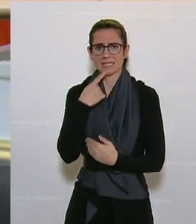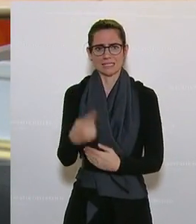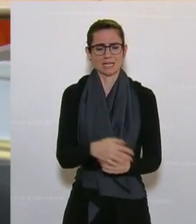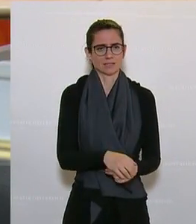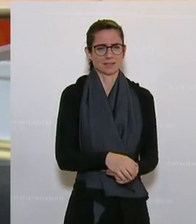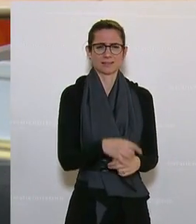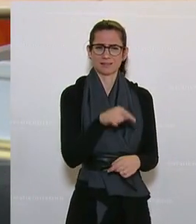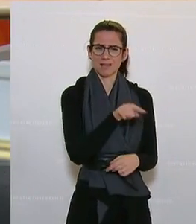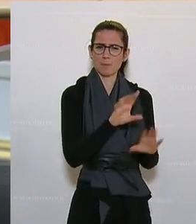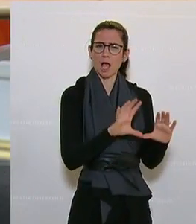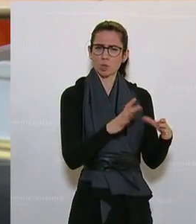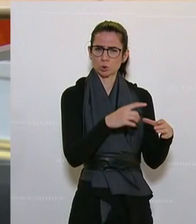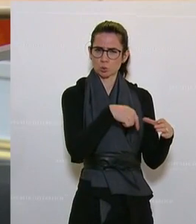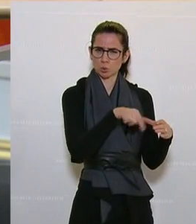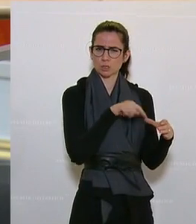Ich habe ja im Ausschuss